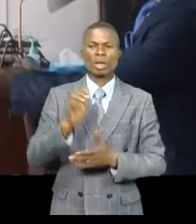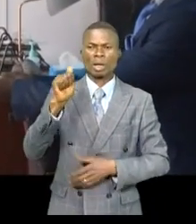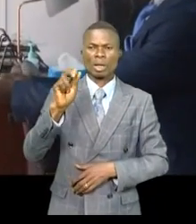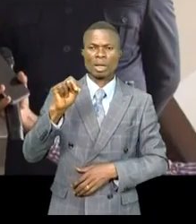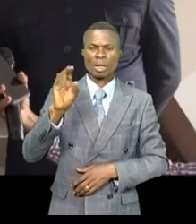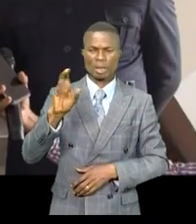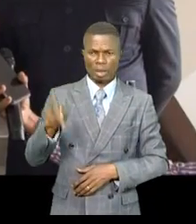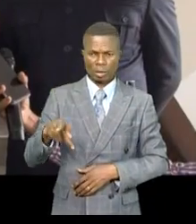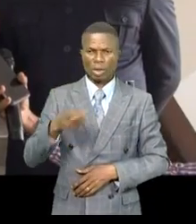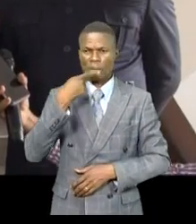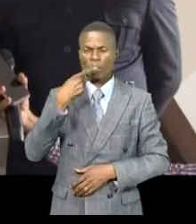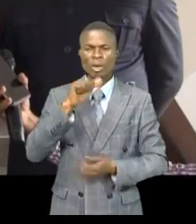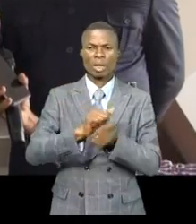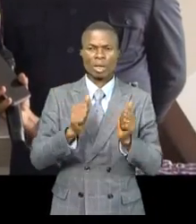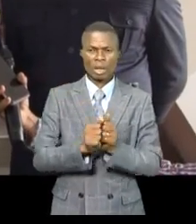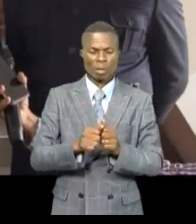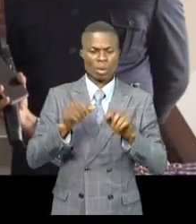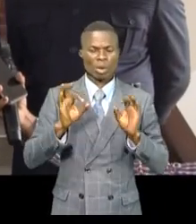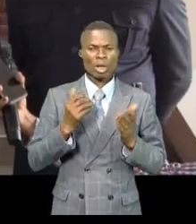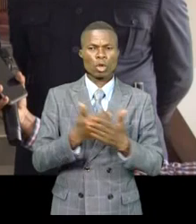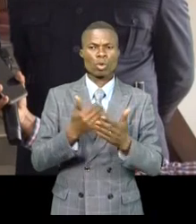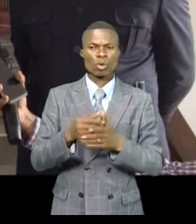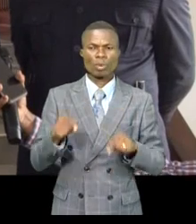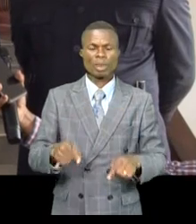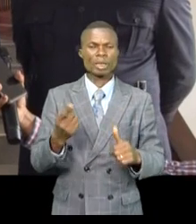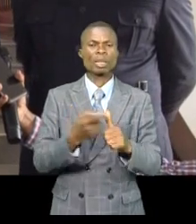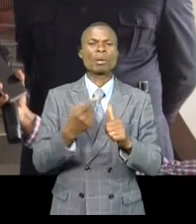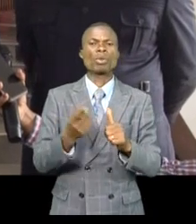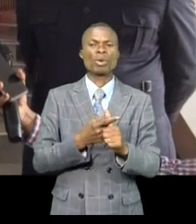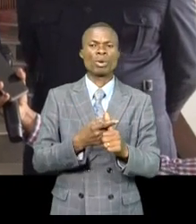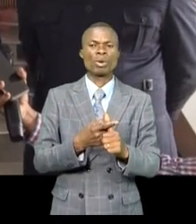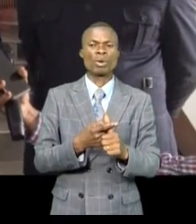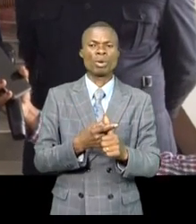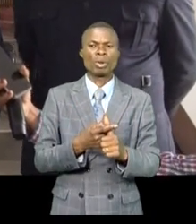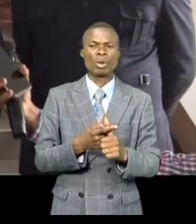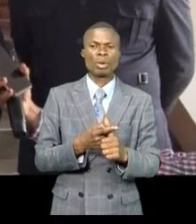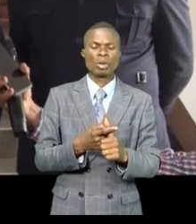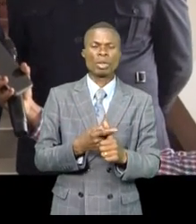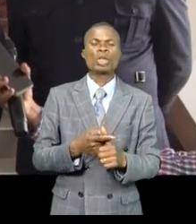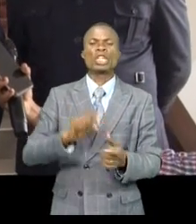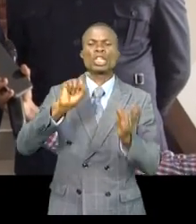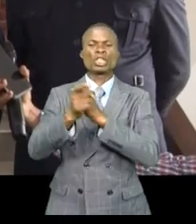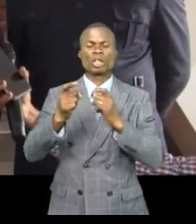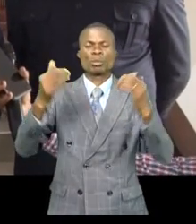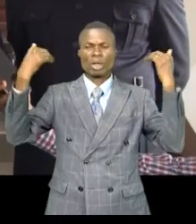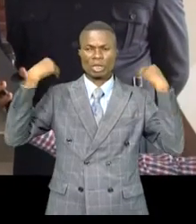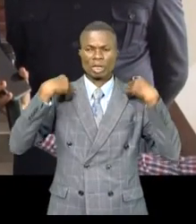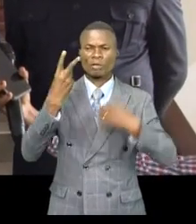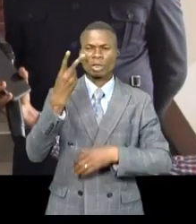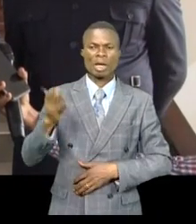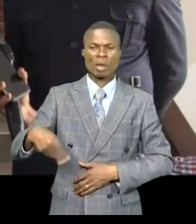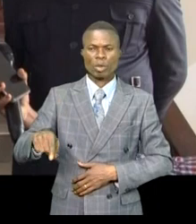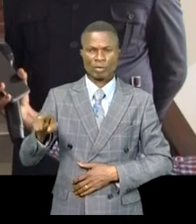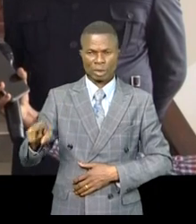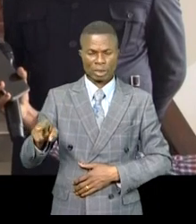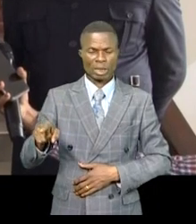avons abordé les questions d'actualité, notamment l'état de siège et